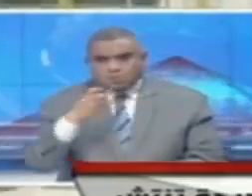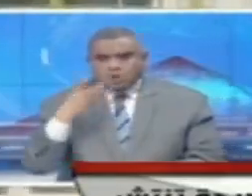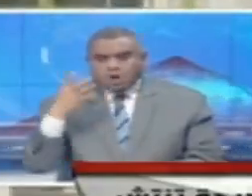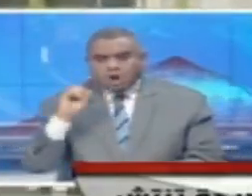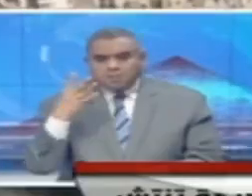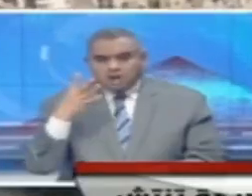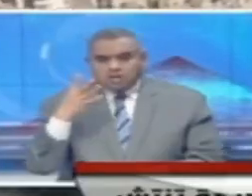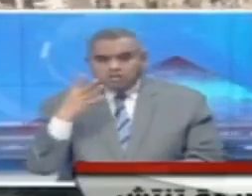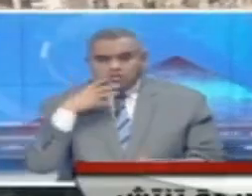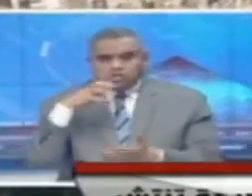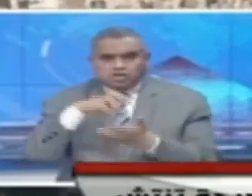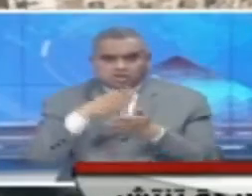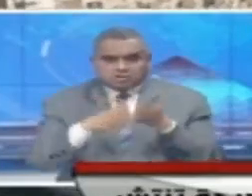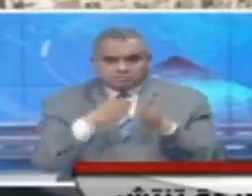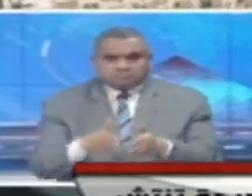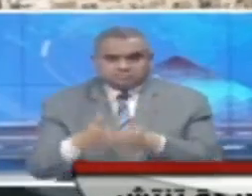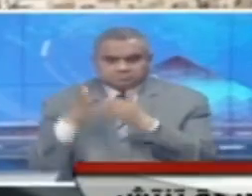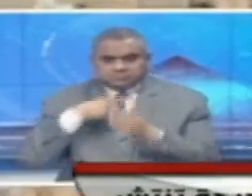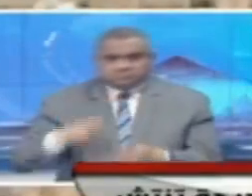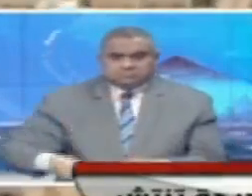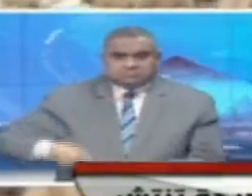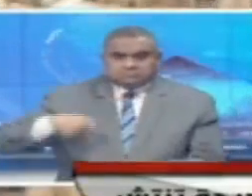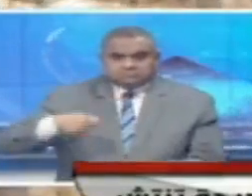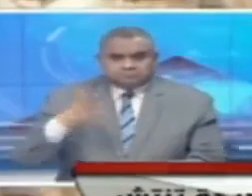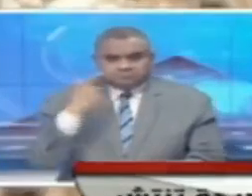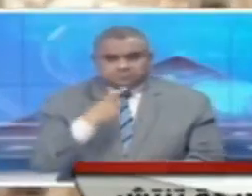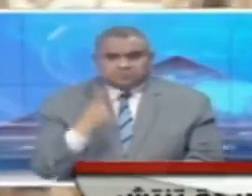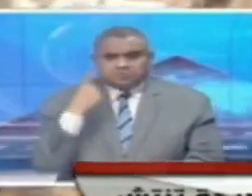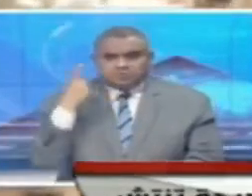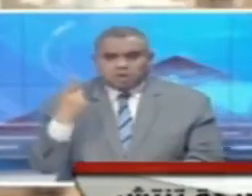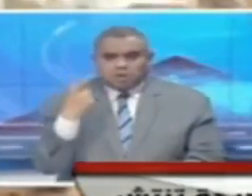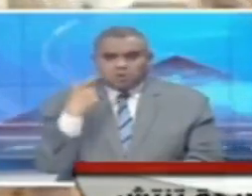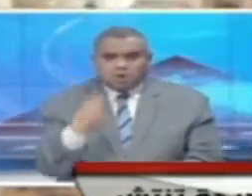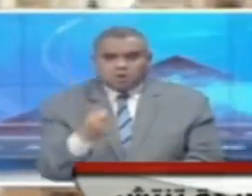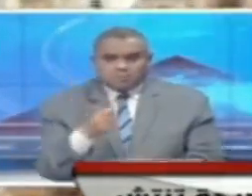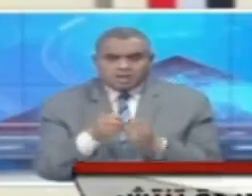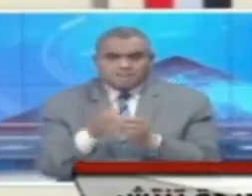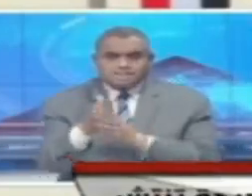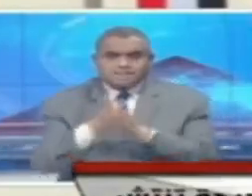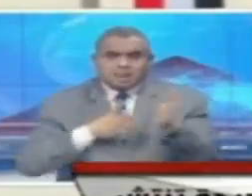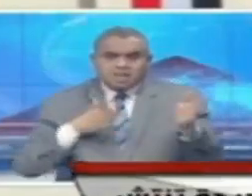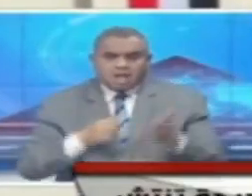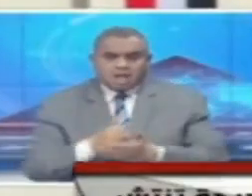414,000 وحدة سكنية بتكلفة تصل إلى 51 مليار جنيه،